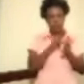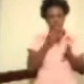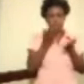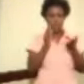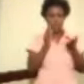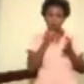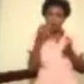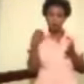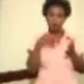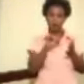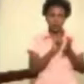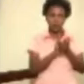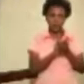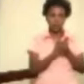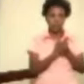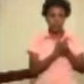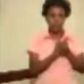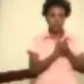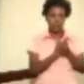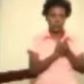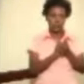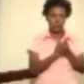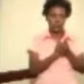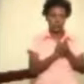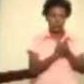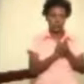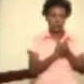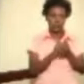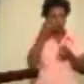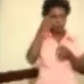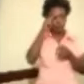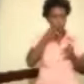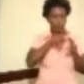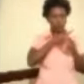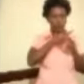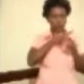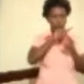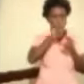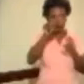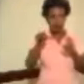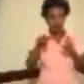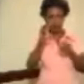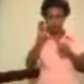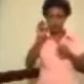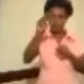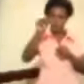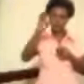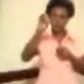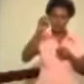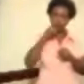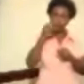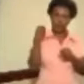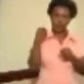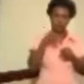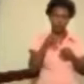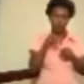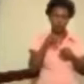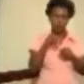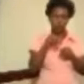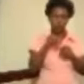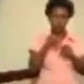n'existaient pas, par exemple, dans le vocabulaire, nous, des régions économiques, c'est parce que la nature, même si Haïti